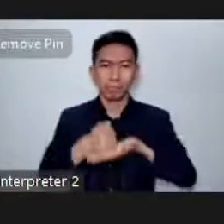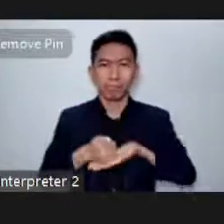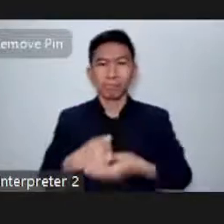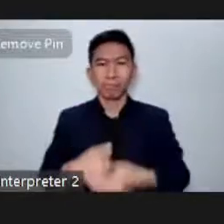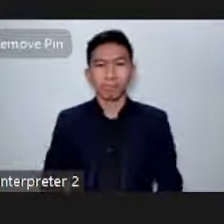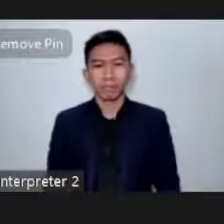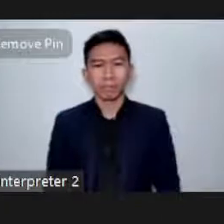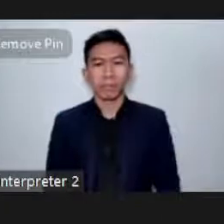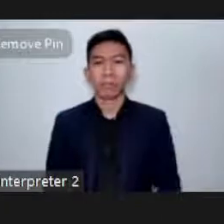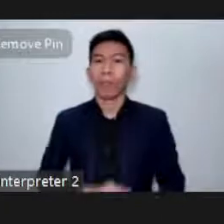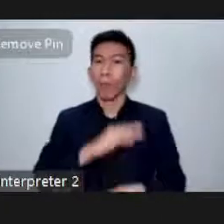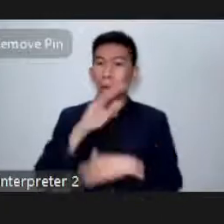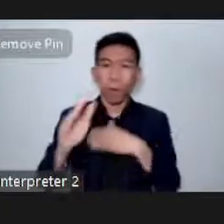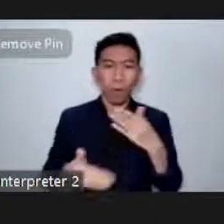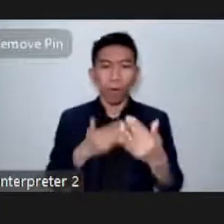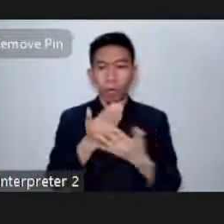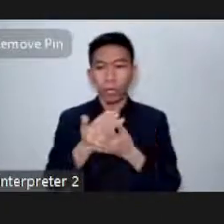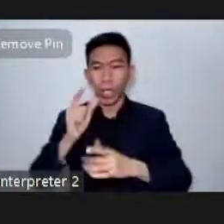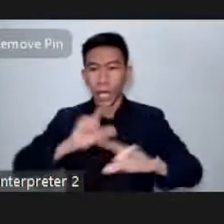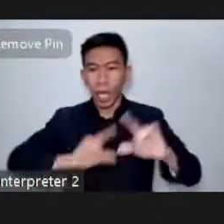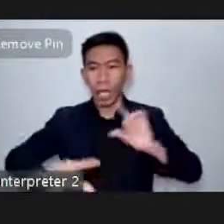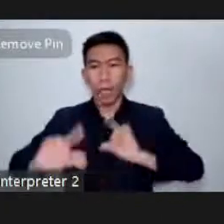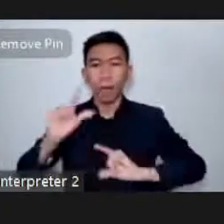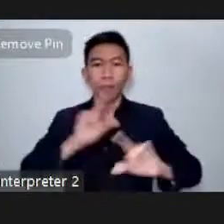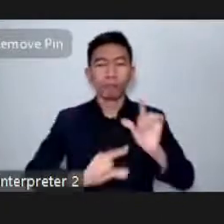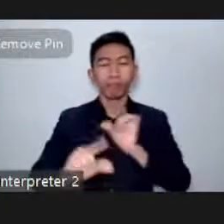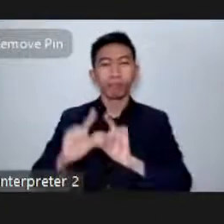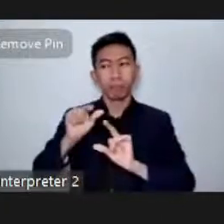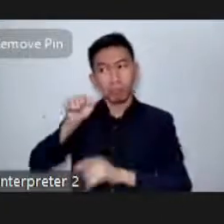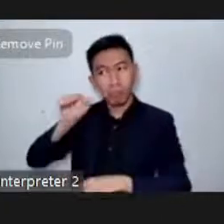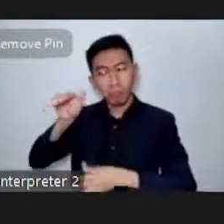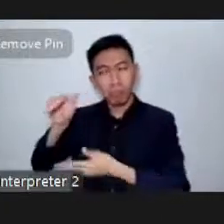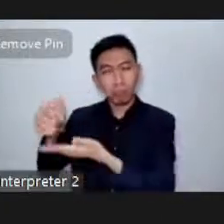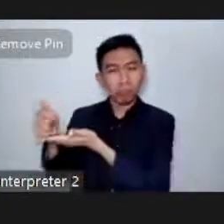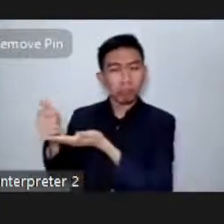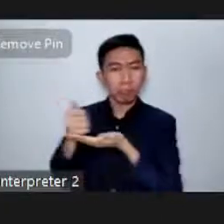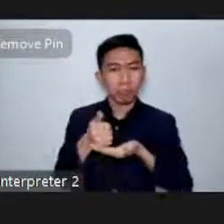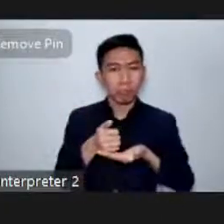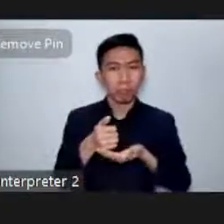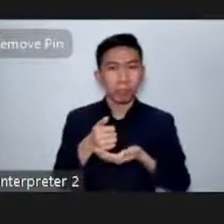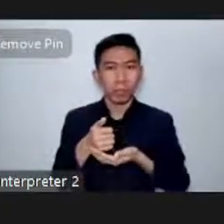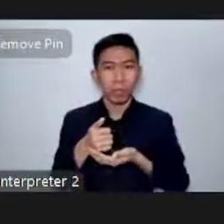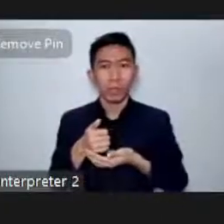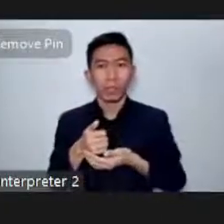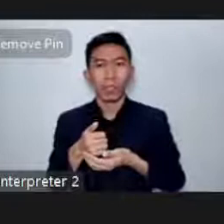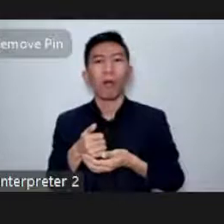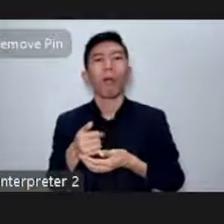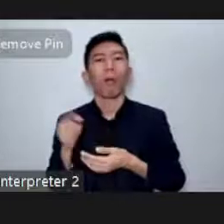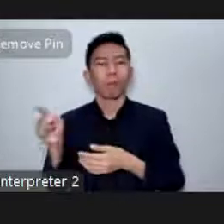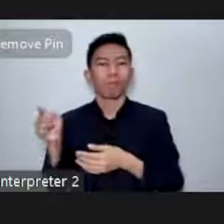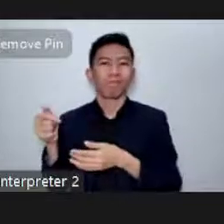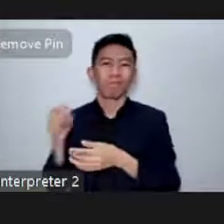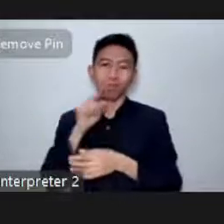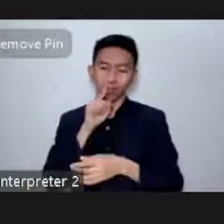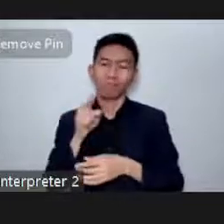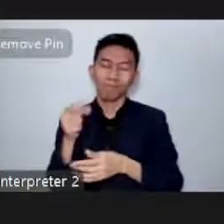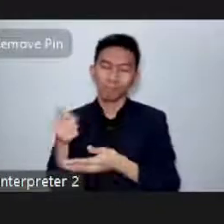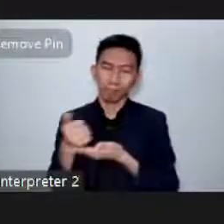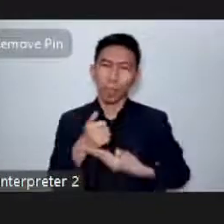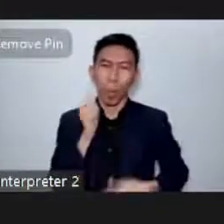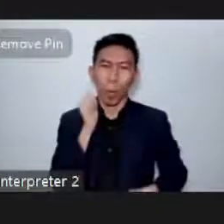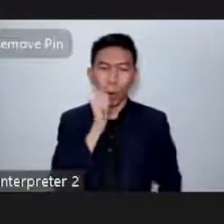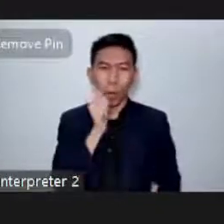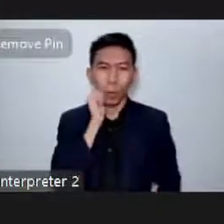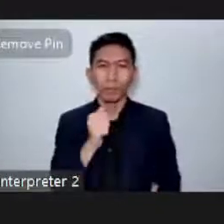po ng laboratory ko po na hiniling ko po sa kanila ay pinagbibigyan po ako.